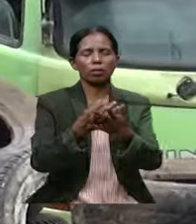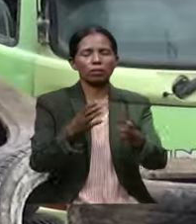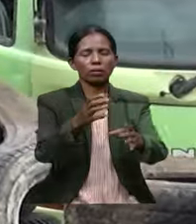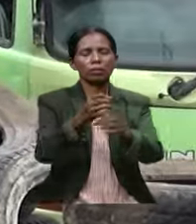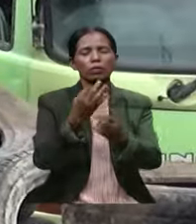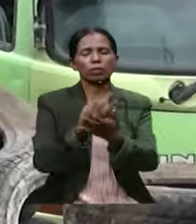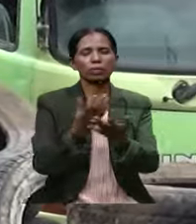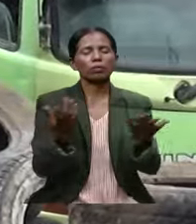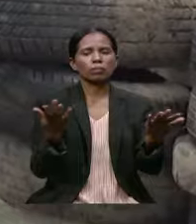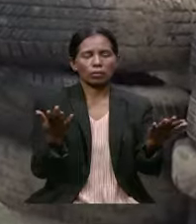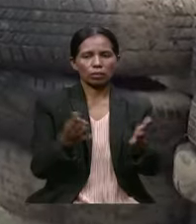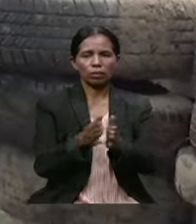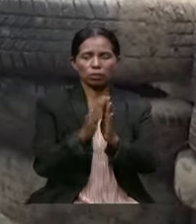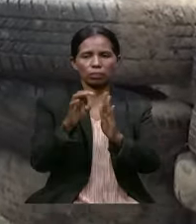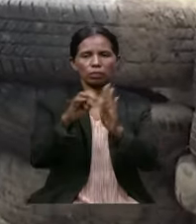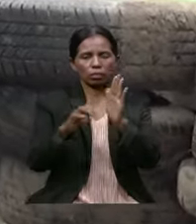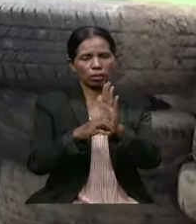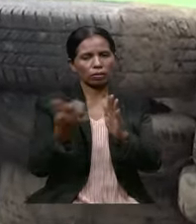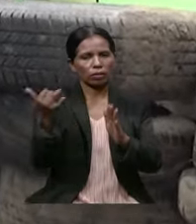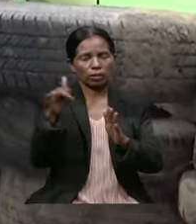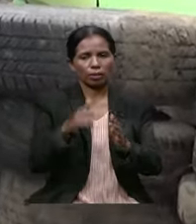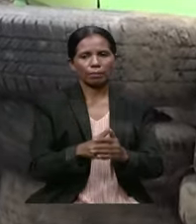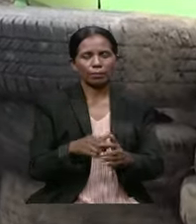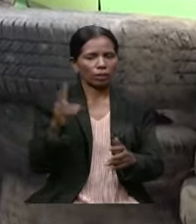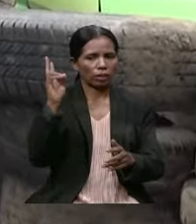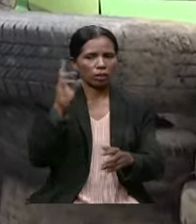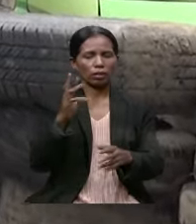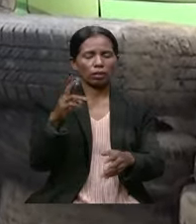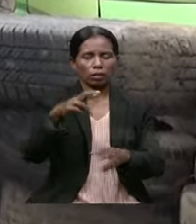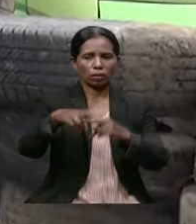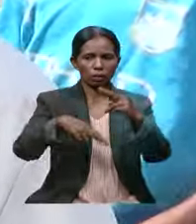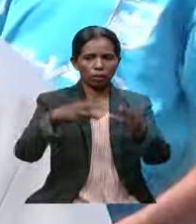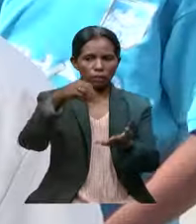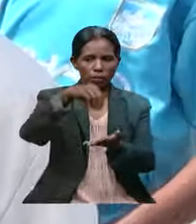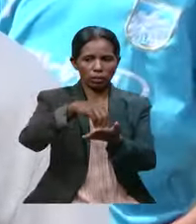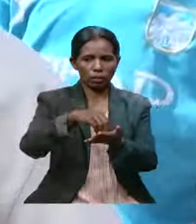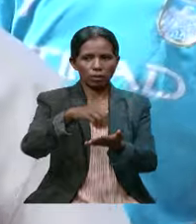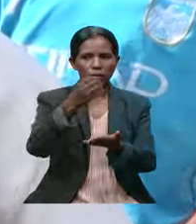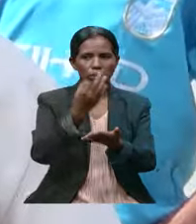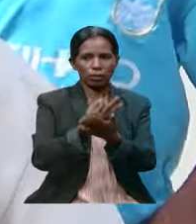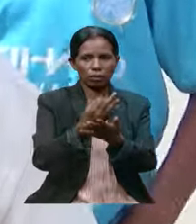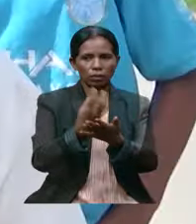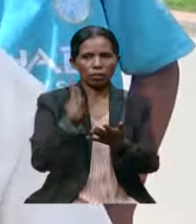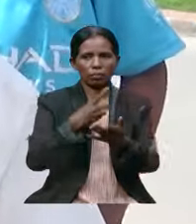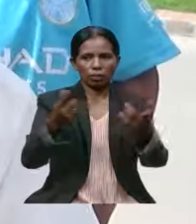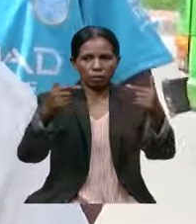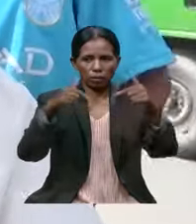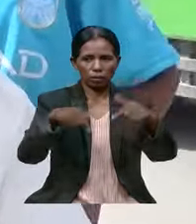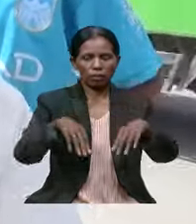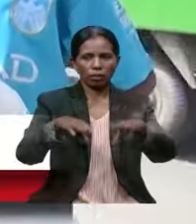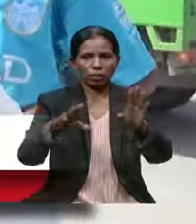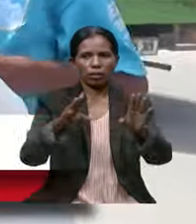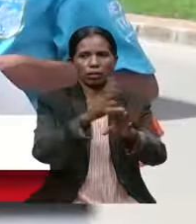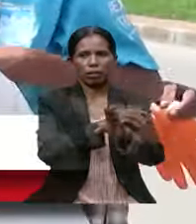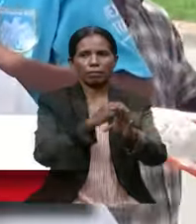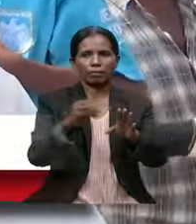ne. Ha husi pay staru sir ne. Lor ni ami mak be pasan hodi buka osan. Me be ami mai fan mus mai fan